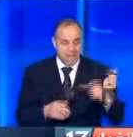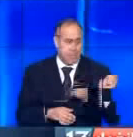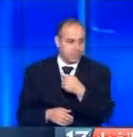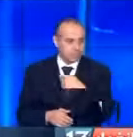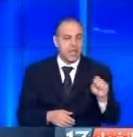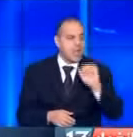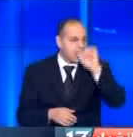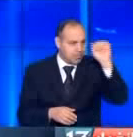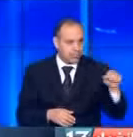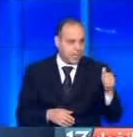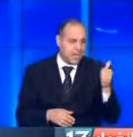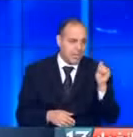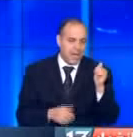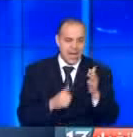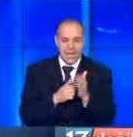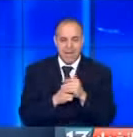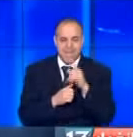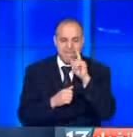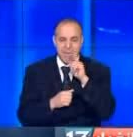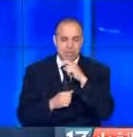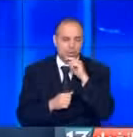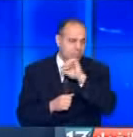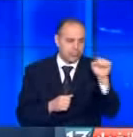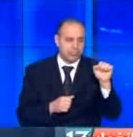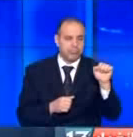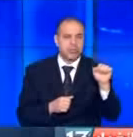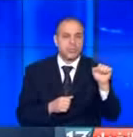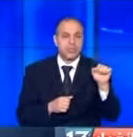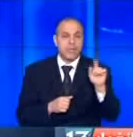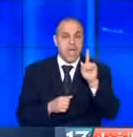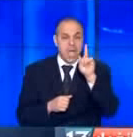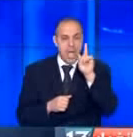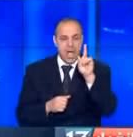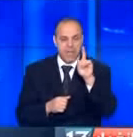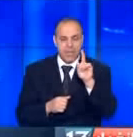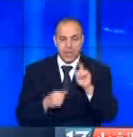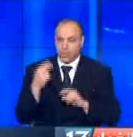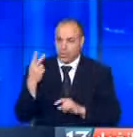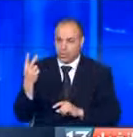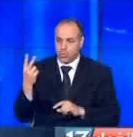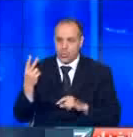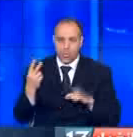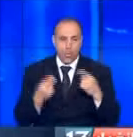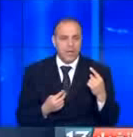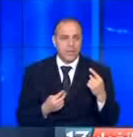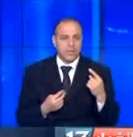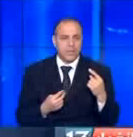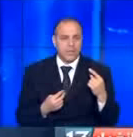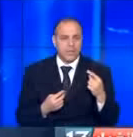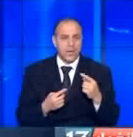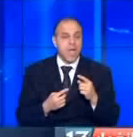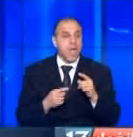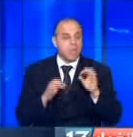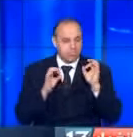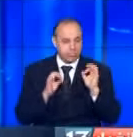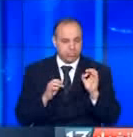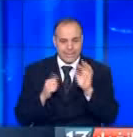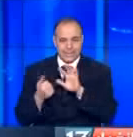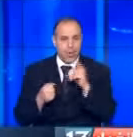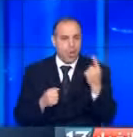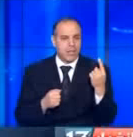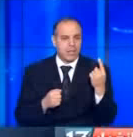المحترفة الأولى لكرة القدم بعد قليل مواجهة مستقبل مرسى وضيفه الملعب الجابسي الذي يحتل المركز الخامس بنقطة